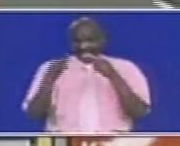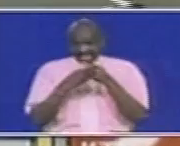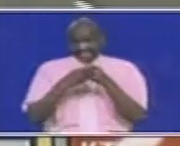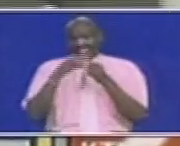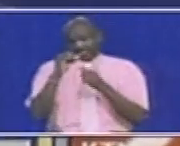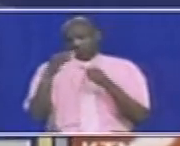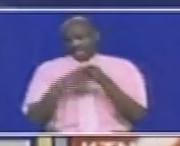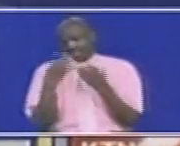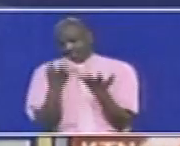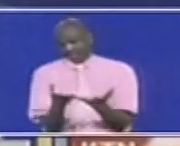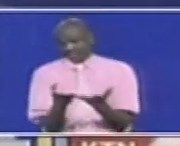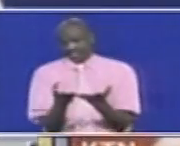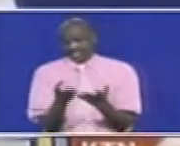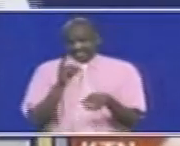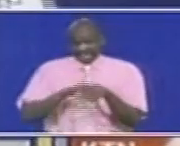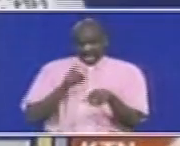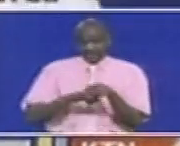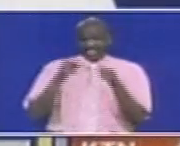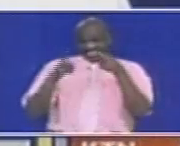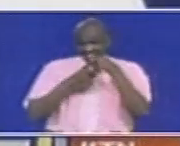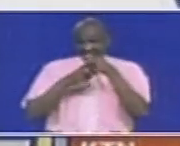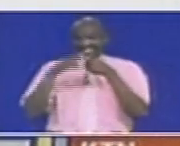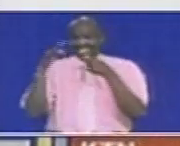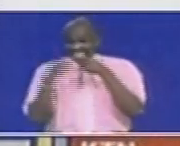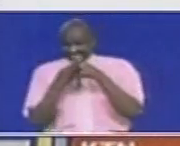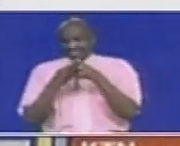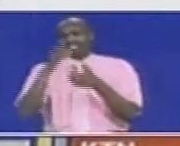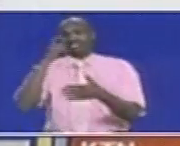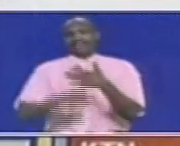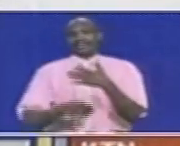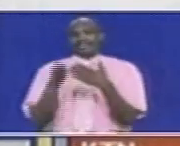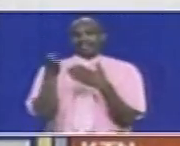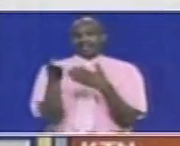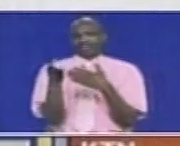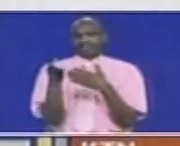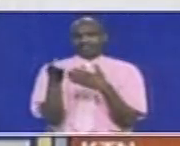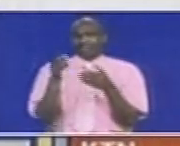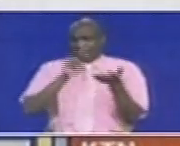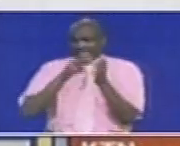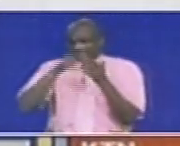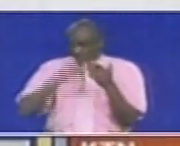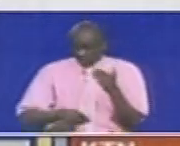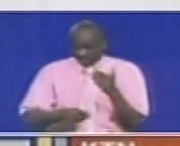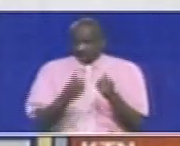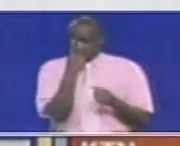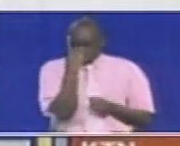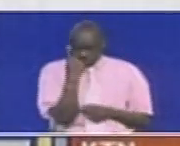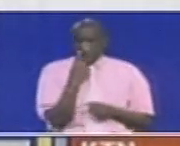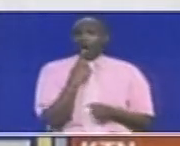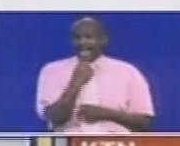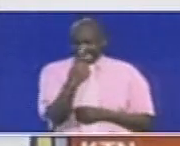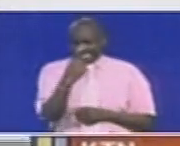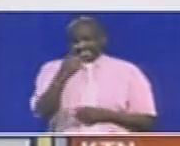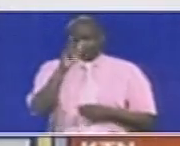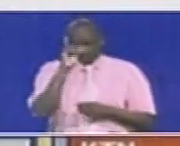kwa bidhaa hizo, huku shilingi 78 zikiwa ushuru. Hii ina maana kuwa kwa kila shilingi 100